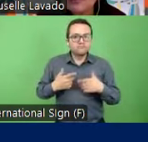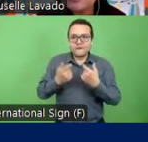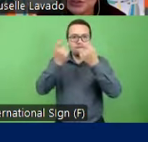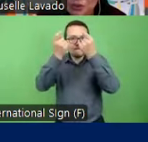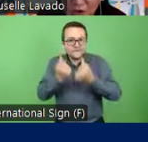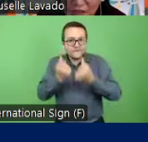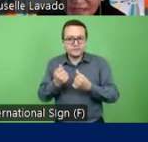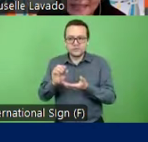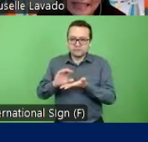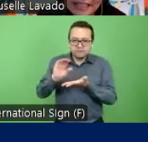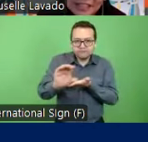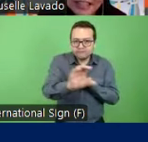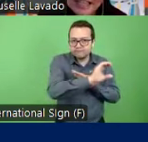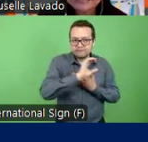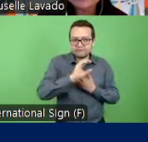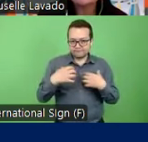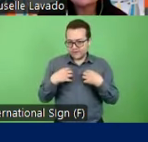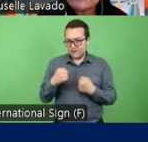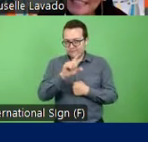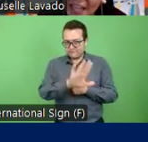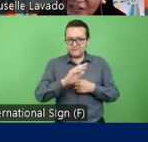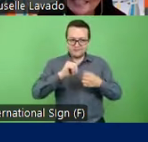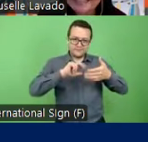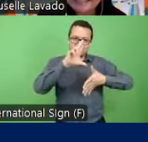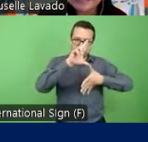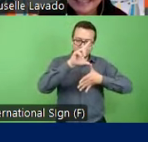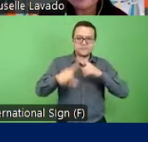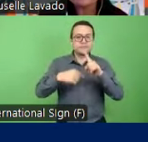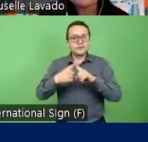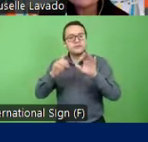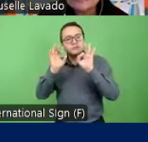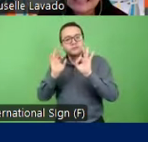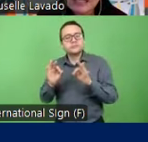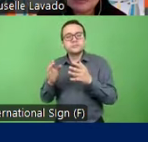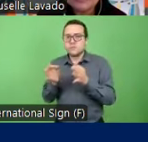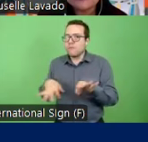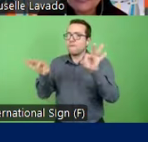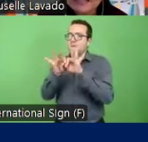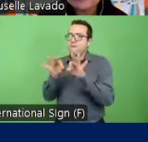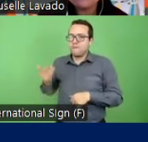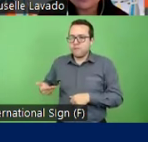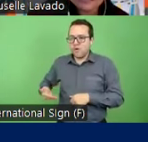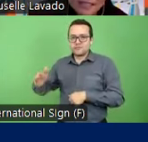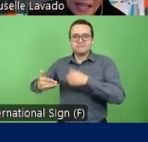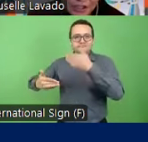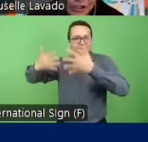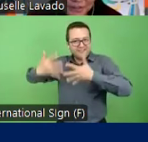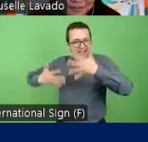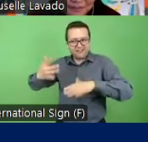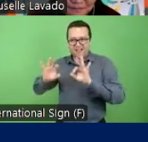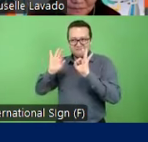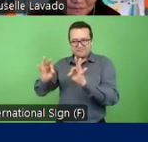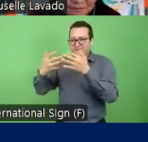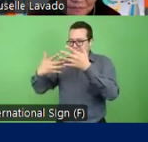2, souligner le rôle essentiel de données solides, normalisées et désagrégées pour permettre une action